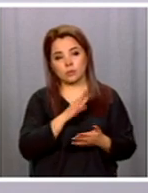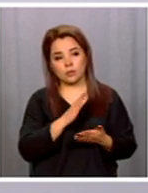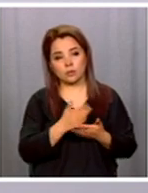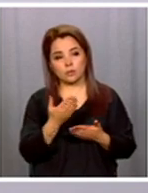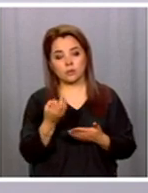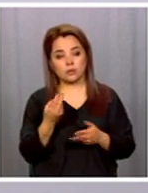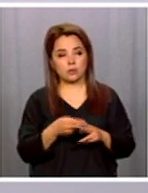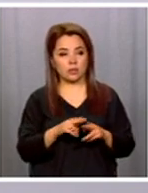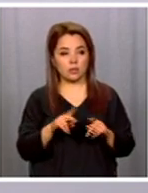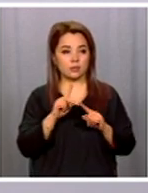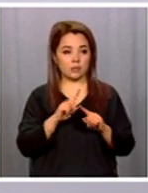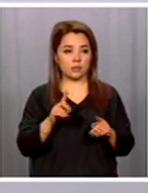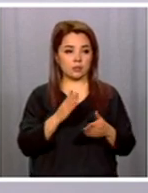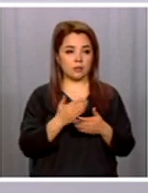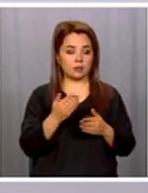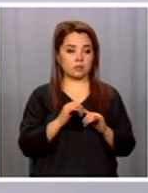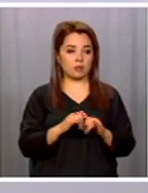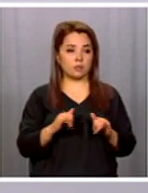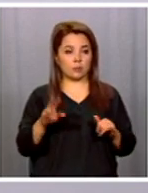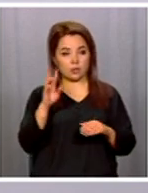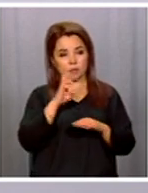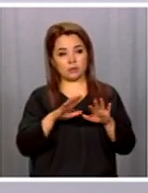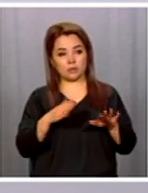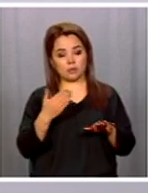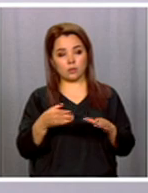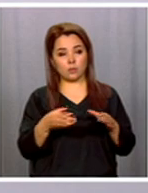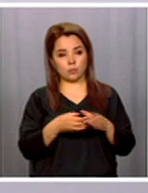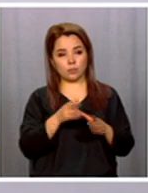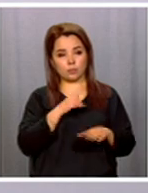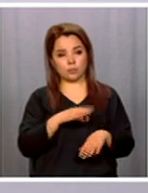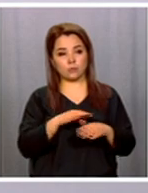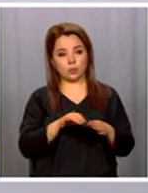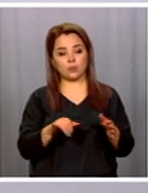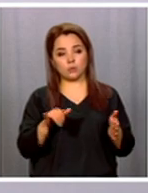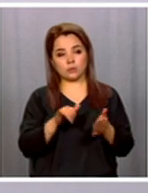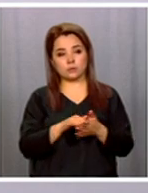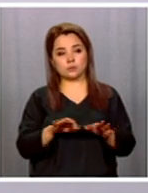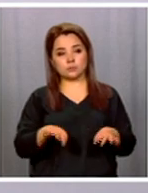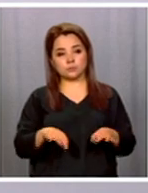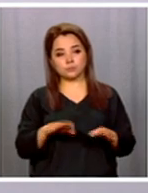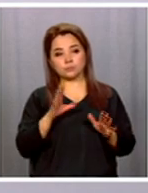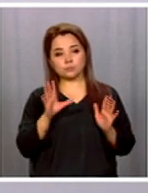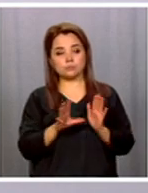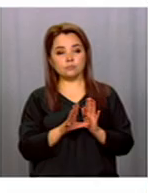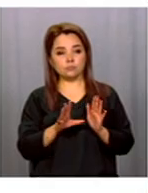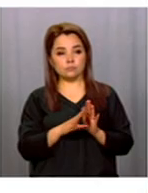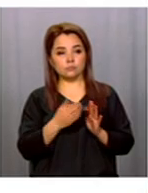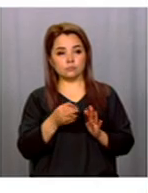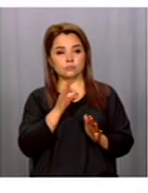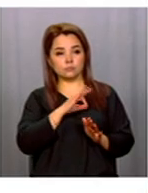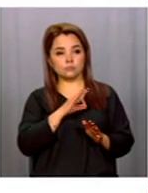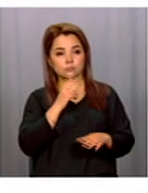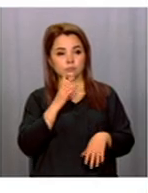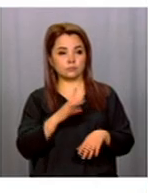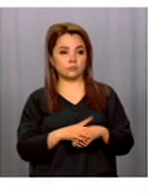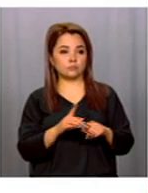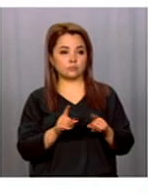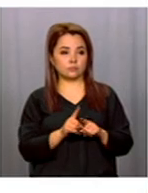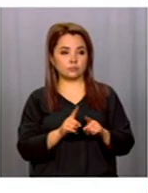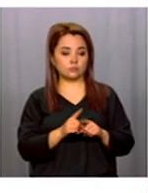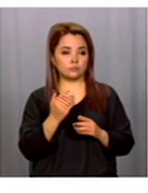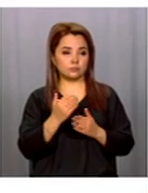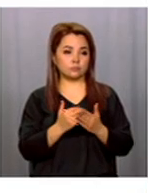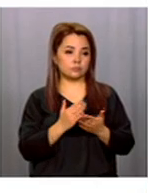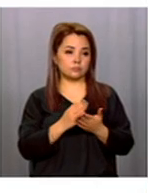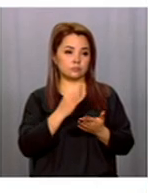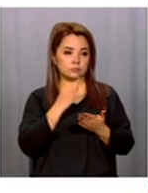бір ерекшелігі дамыған елдерде бұл сала орналасуы көлік, энергетикалық және тұтыну факторларына бағдарланатын